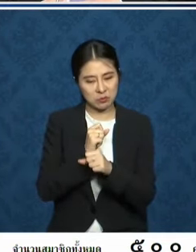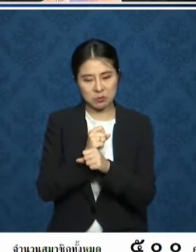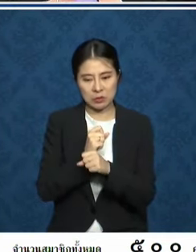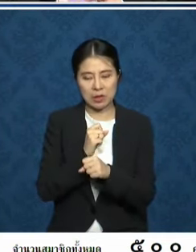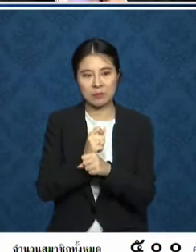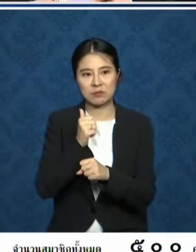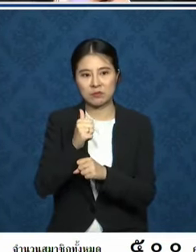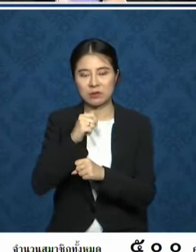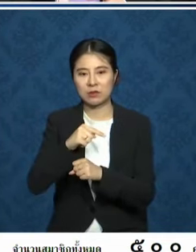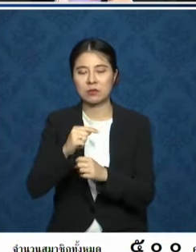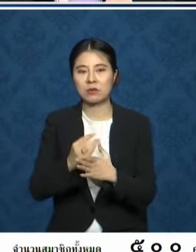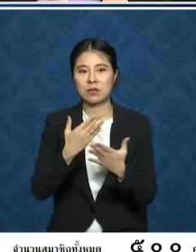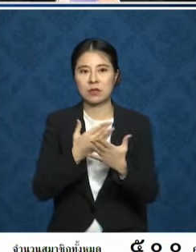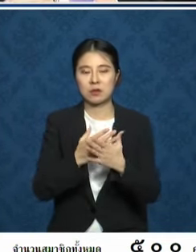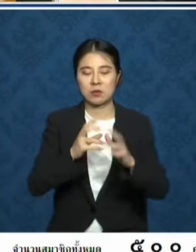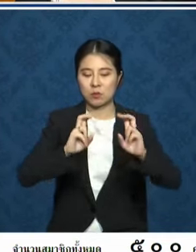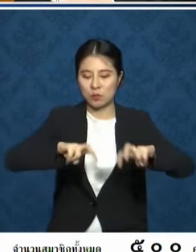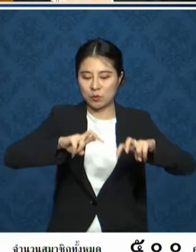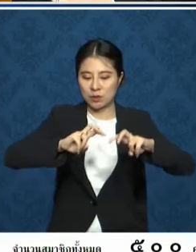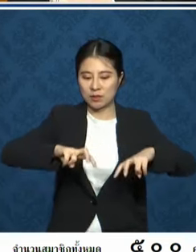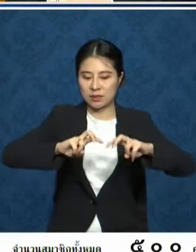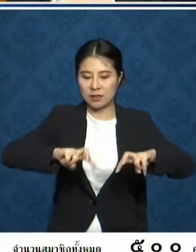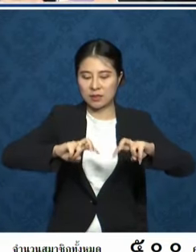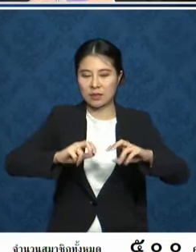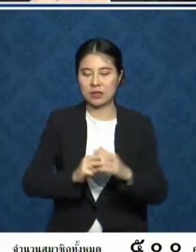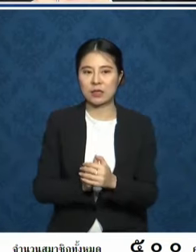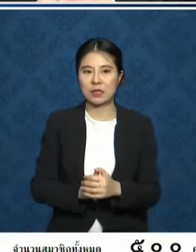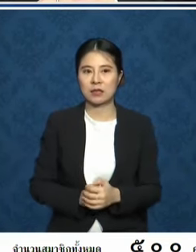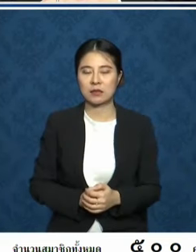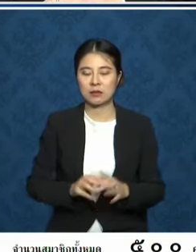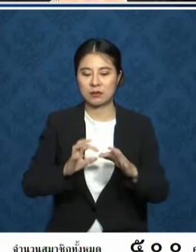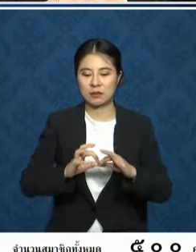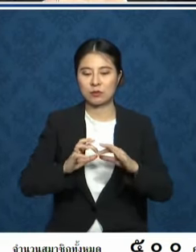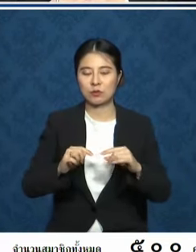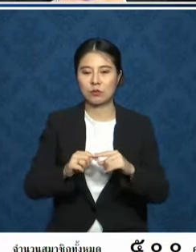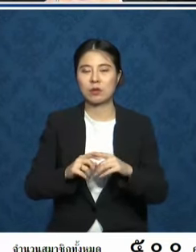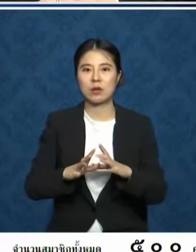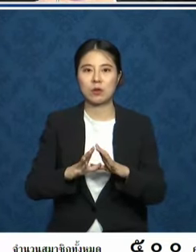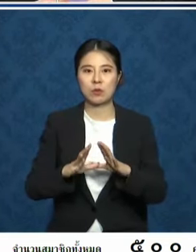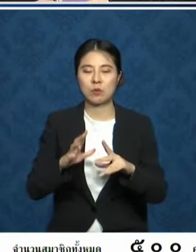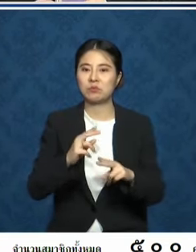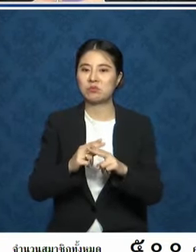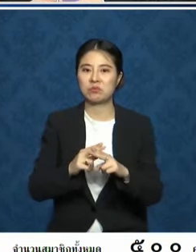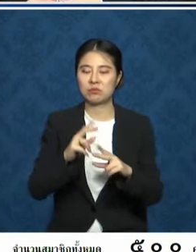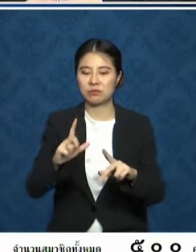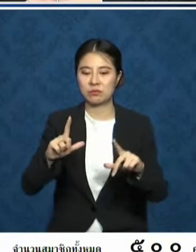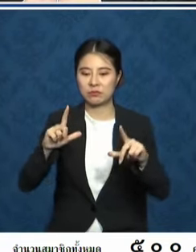ance ก็คืองานวิจัยมีผลลับที่อยู่ในแนวหน้าของโลกอย่ไรบ้าง